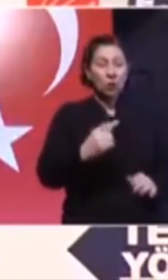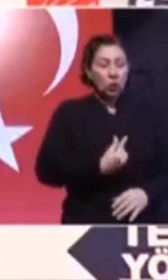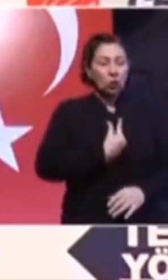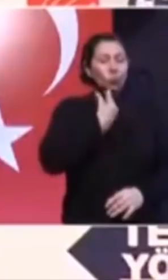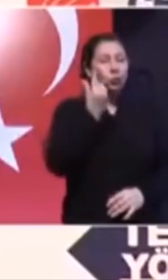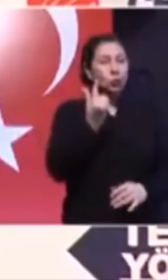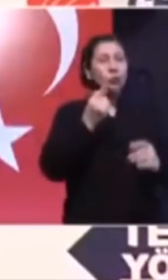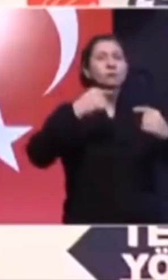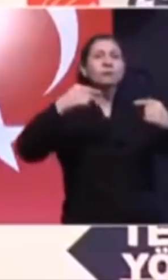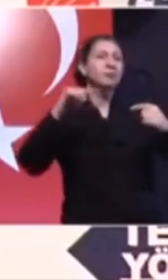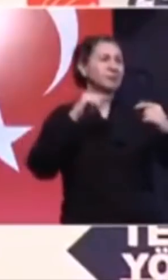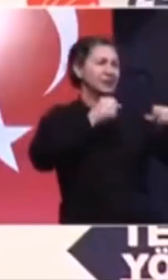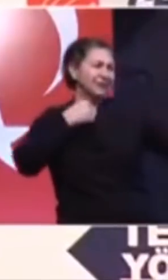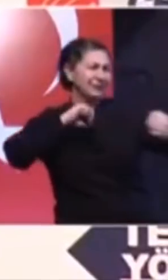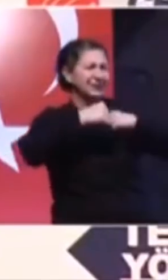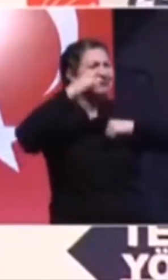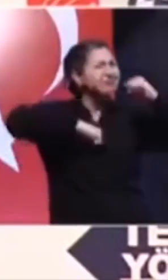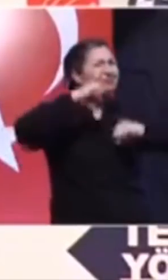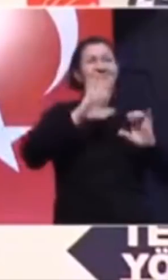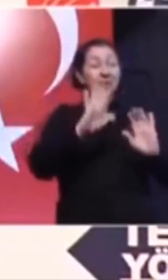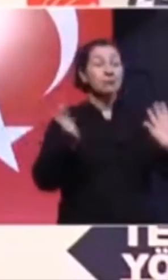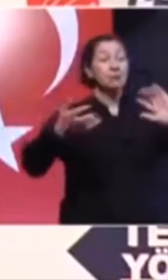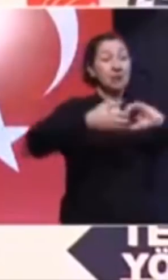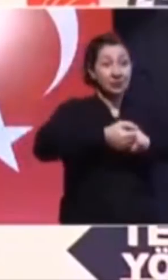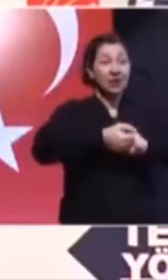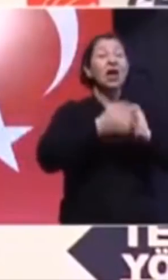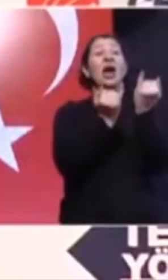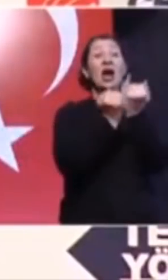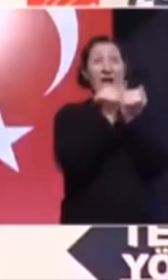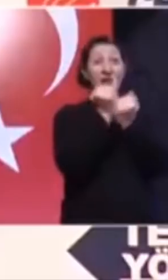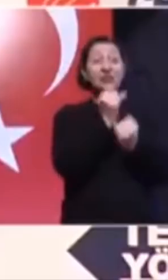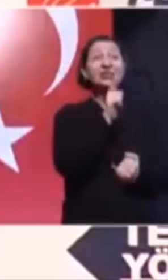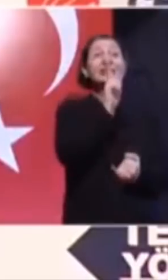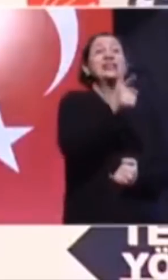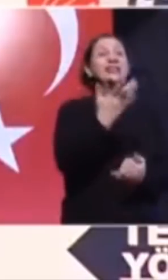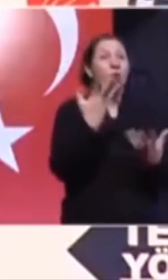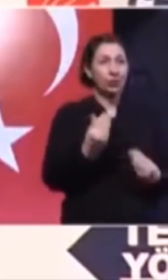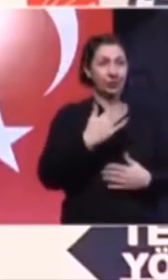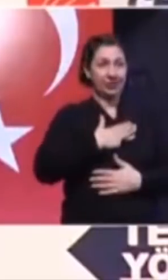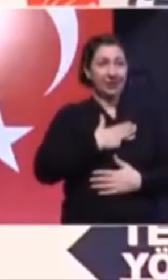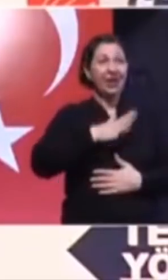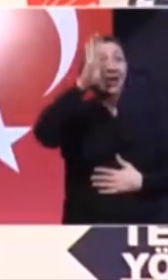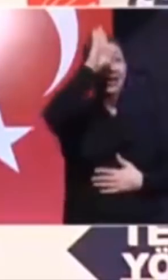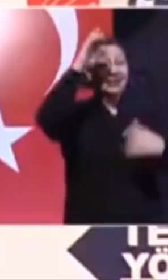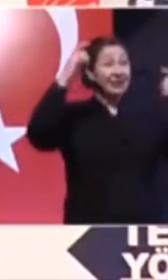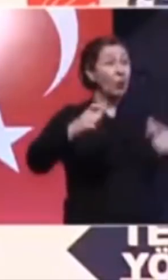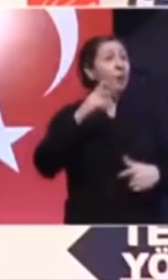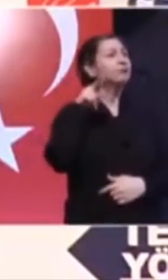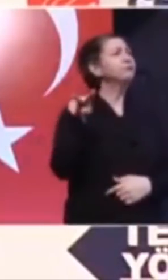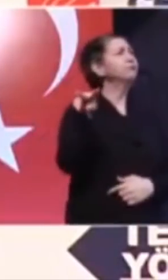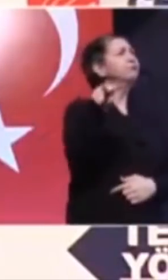umudun, kutuplaşmanın değil, birleşmenin ve kardeşliğin sesi olacağız. İstanbul'a